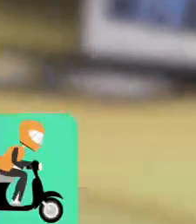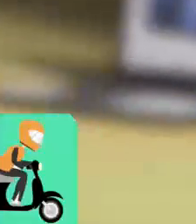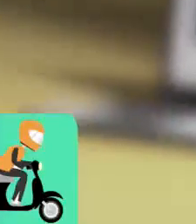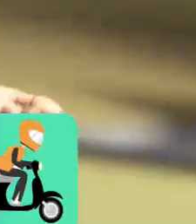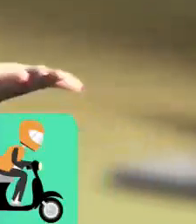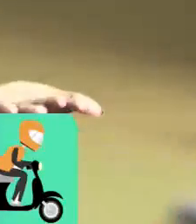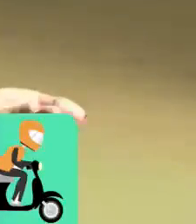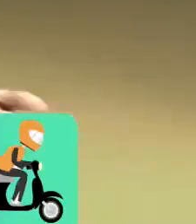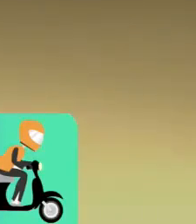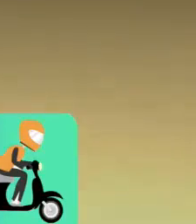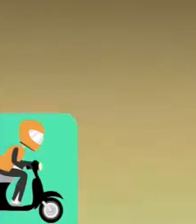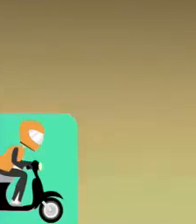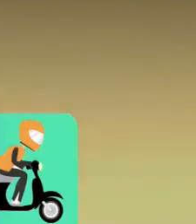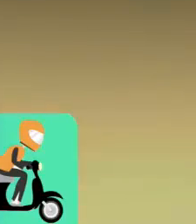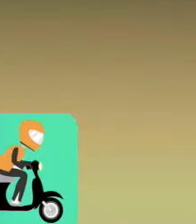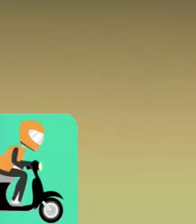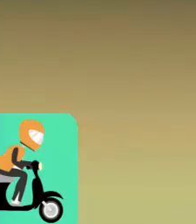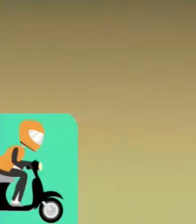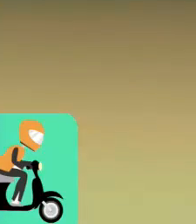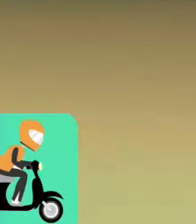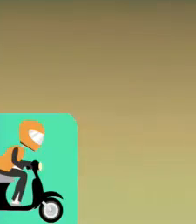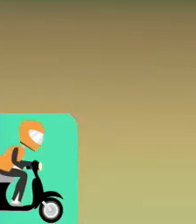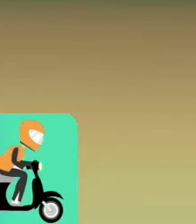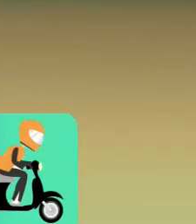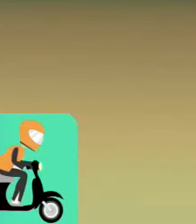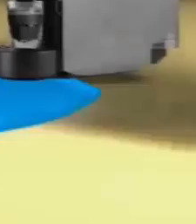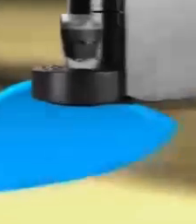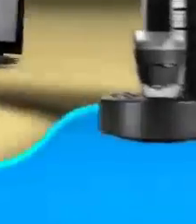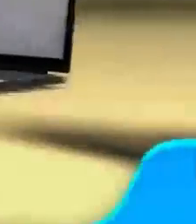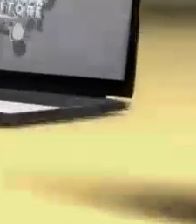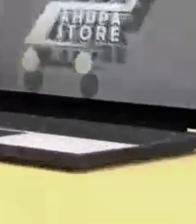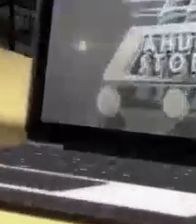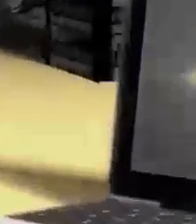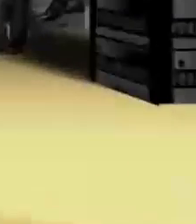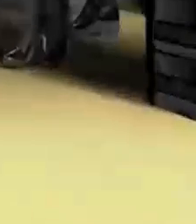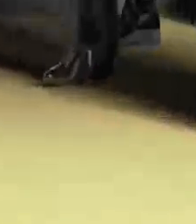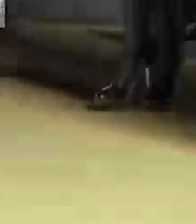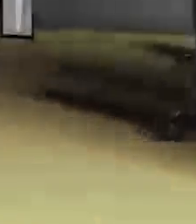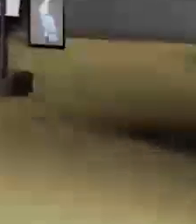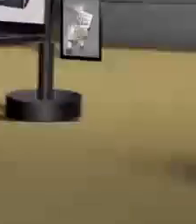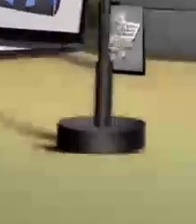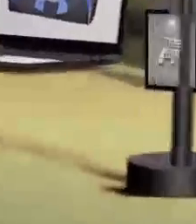gihe gito cyane. Nta kindi bigusaba, ushobora kuba wadusura kuri website yacu kuri